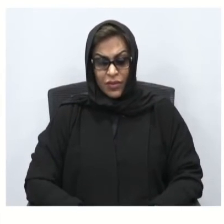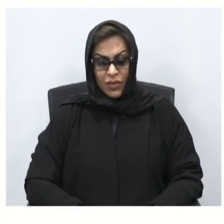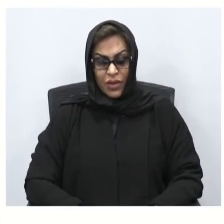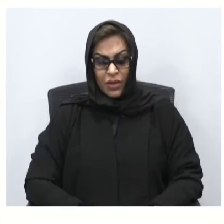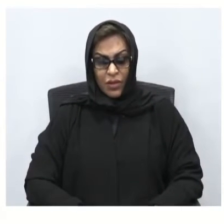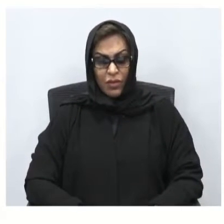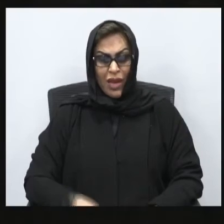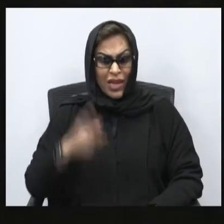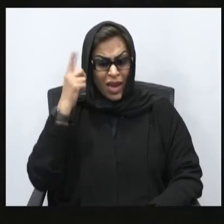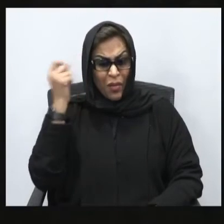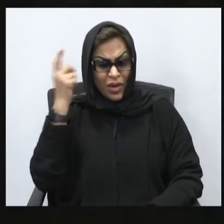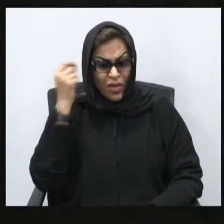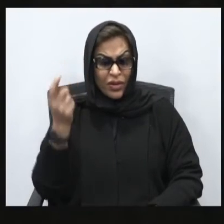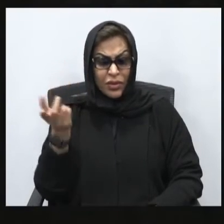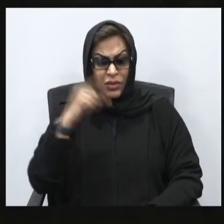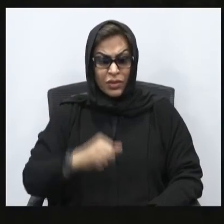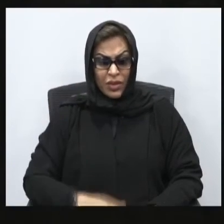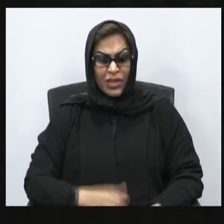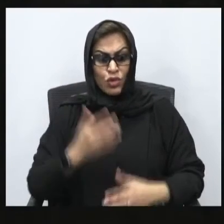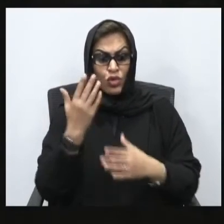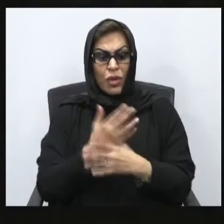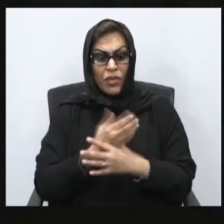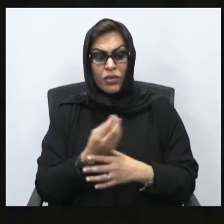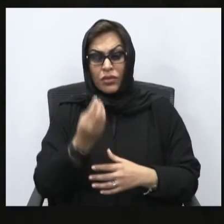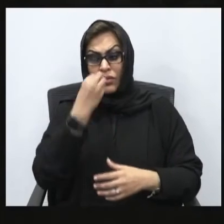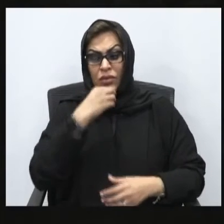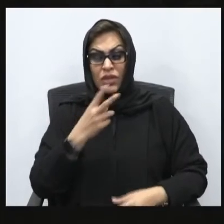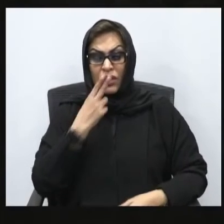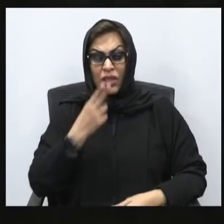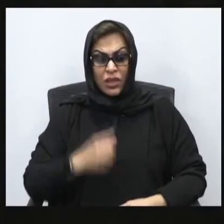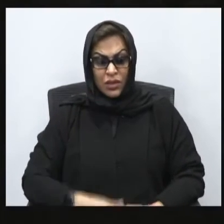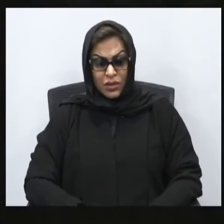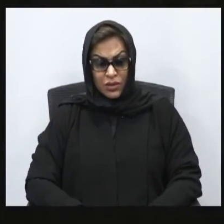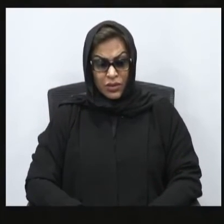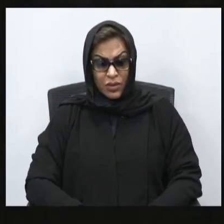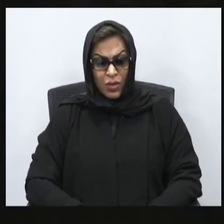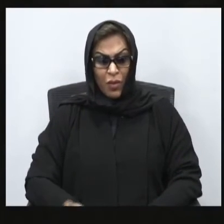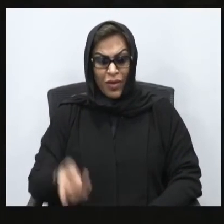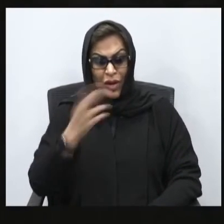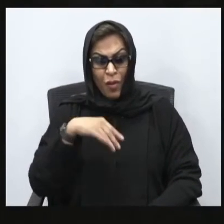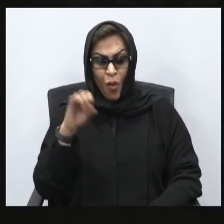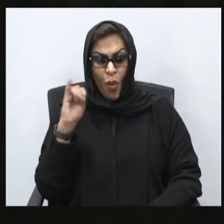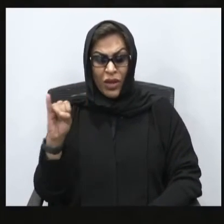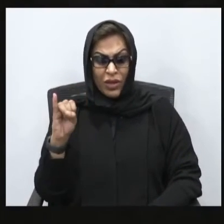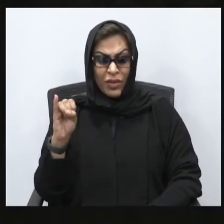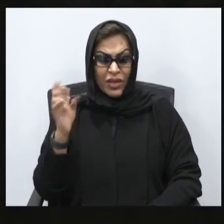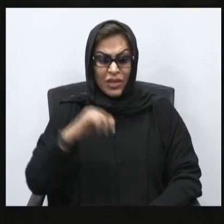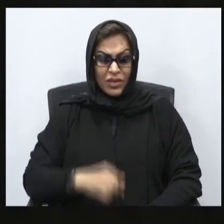الامراض او ما هي الاثار التي تسبب التدخين وبعض المواد الكيميائيه